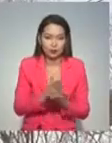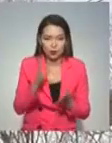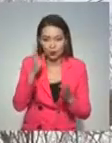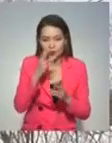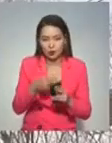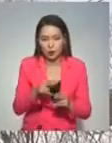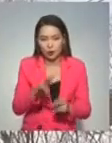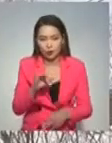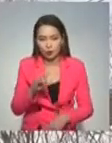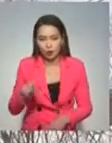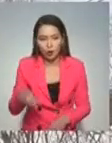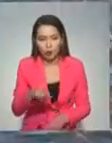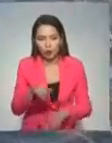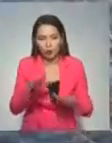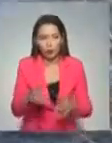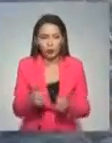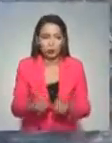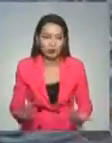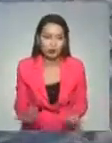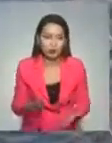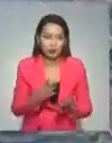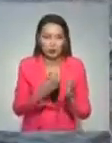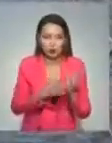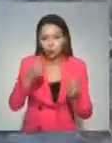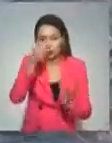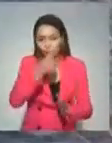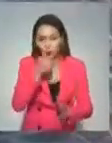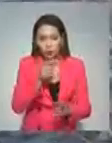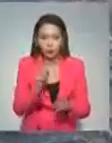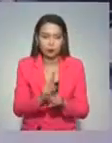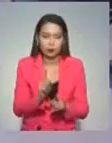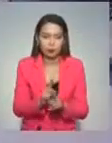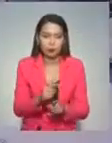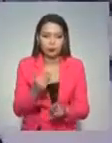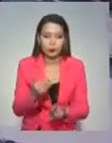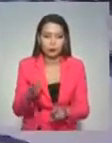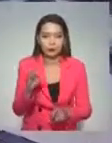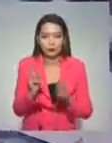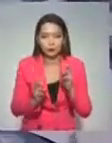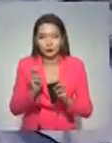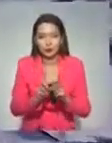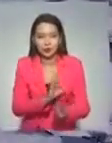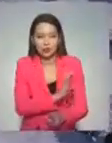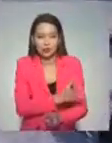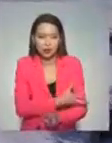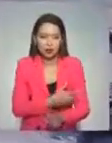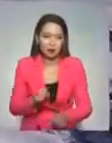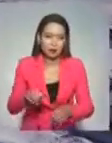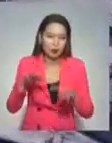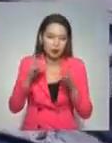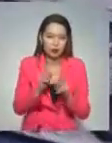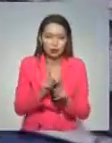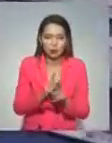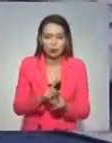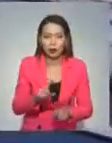Нұра өзенінің жағасында орналасқан. 90-шы жылдары қаладағы бұрынғы Карбит химиялық зауытының сынап цехынан өзенге 2-3 мың